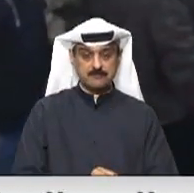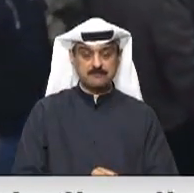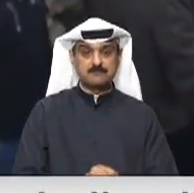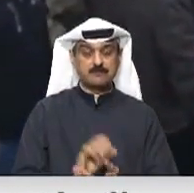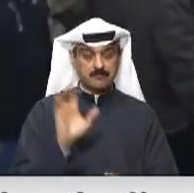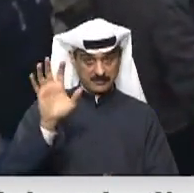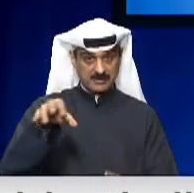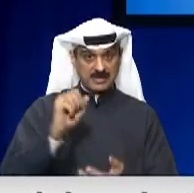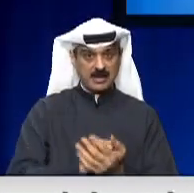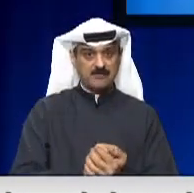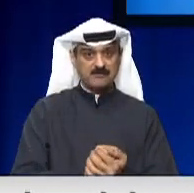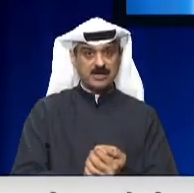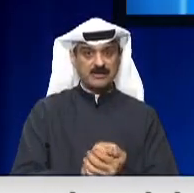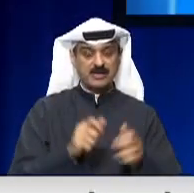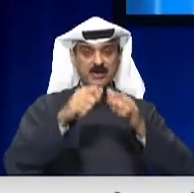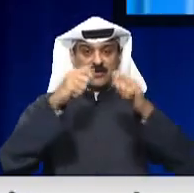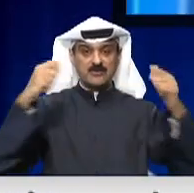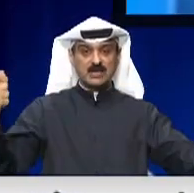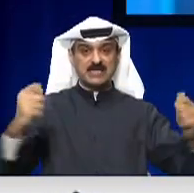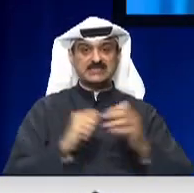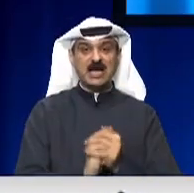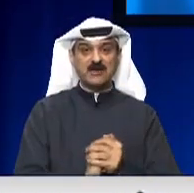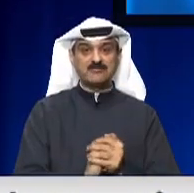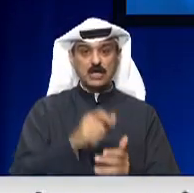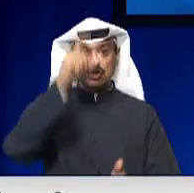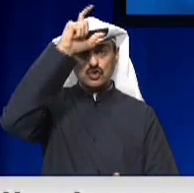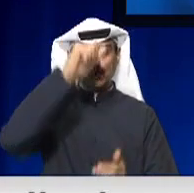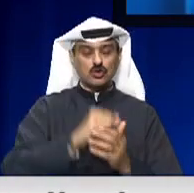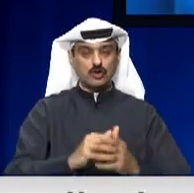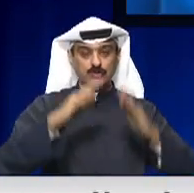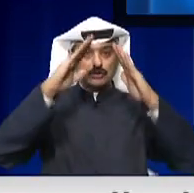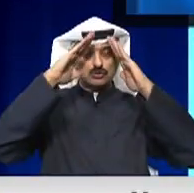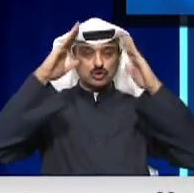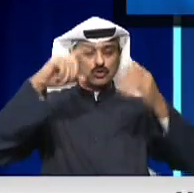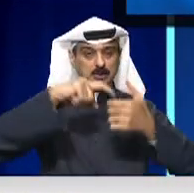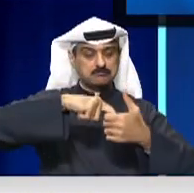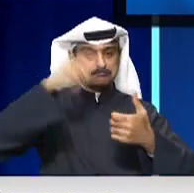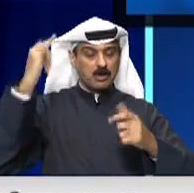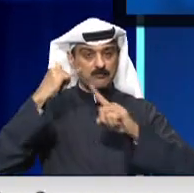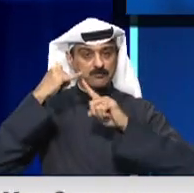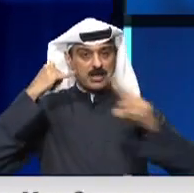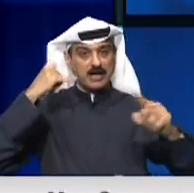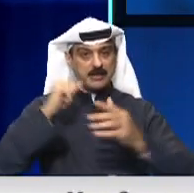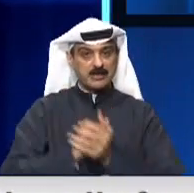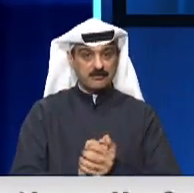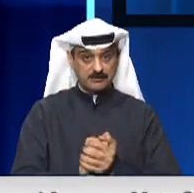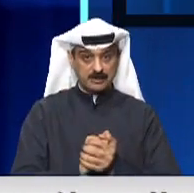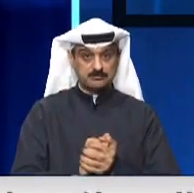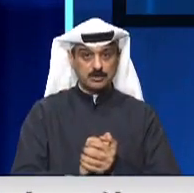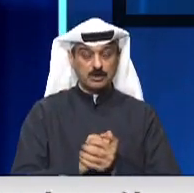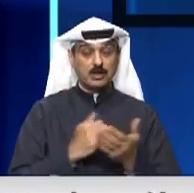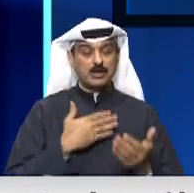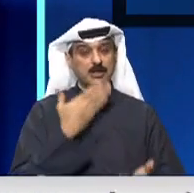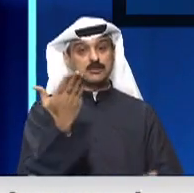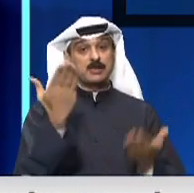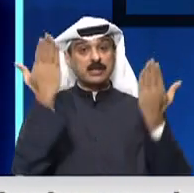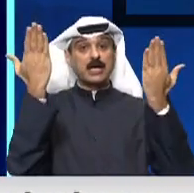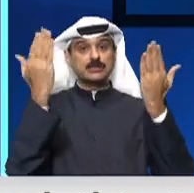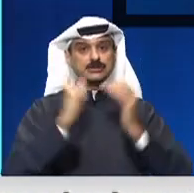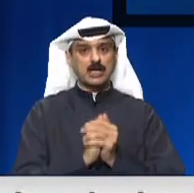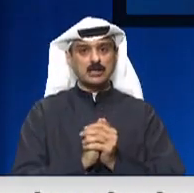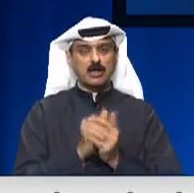نعم الأستاذ رامي إدمير الصحفي التركي، شكرا جزيلا لك، كنت معنا من إسطنبول، وتمنياتنا بأن